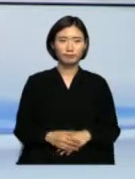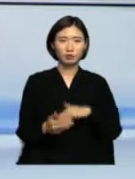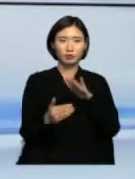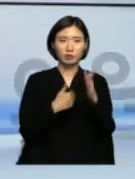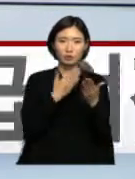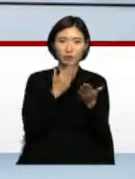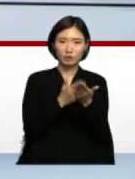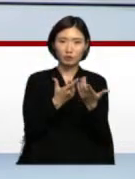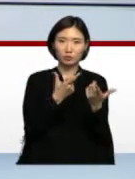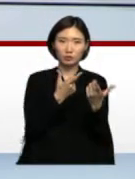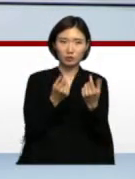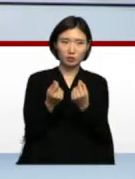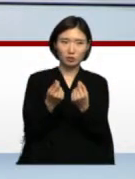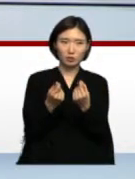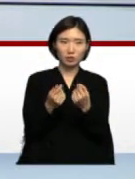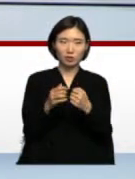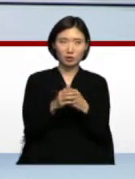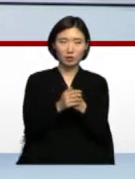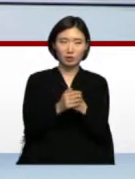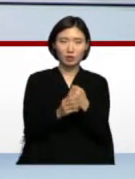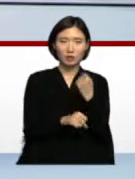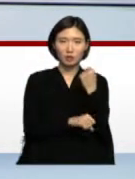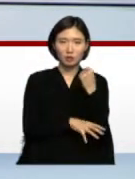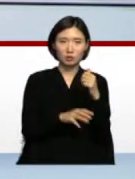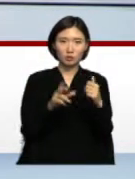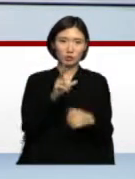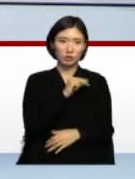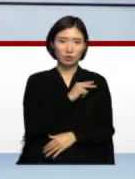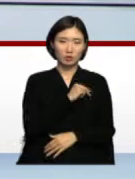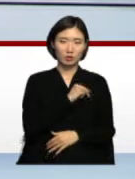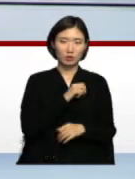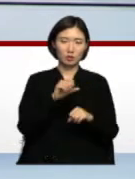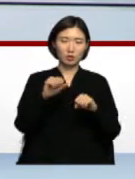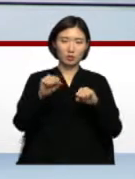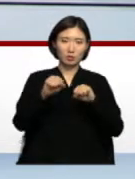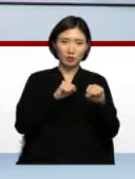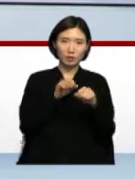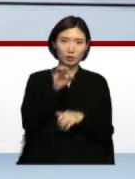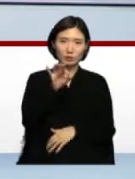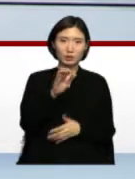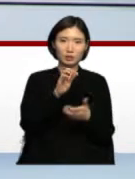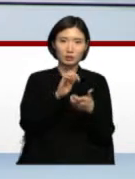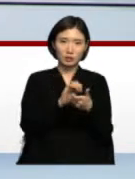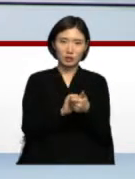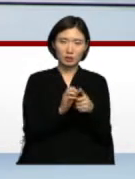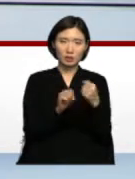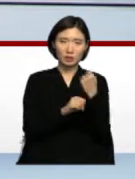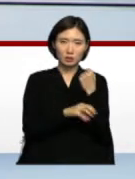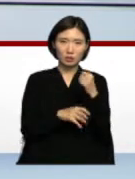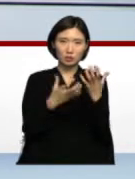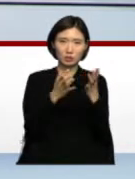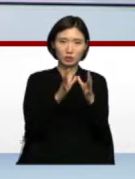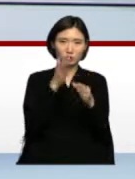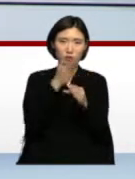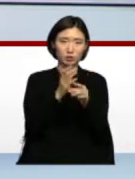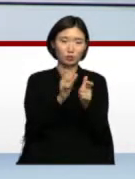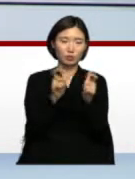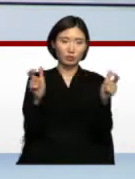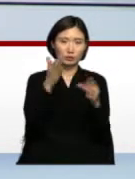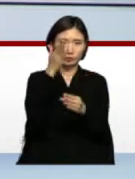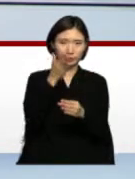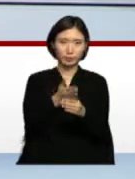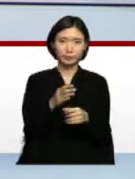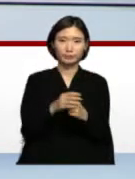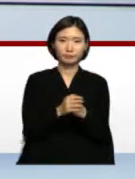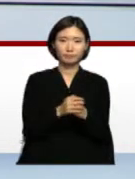앞서 보신 것처럼 비위를 저지른 기초의원들의 의정활동비를 제한하자는 움직임이 기초자치단체를 중심으로 확산되고